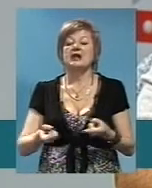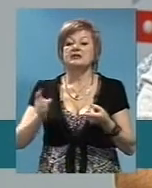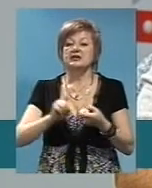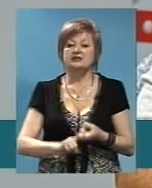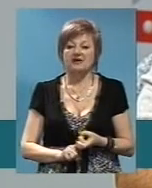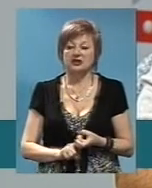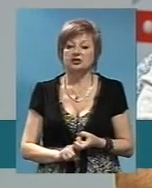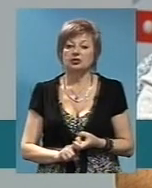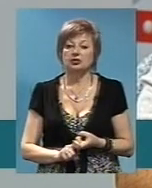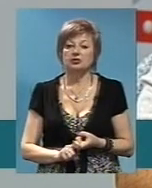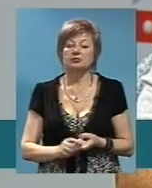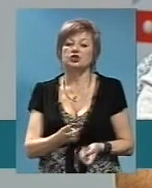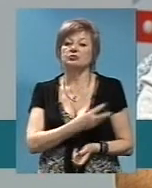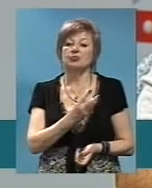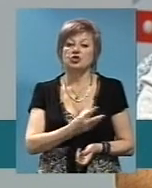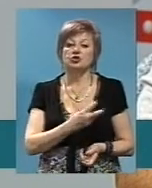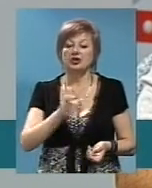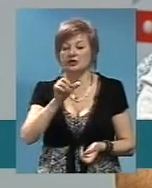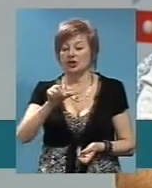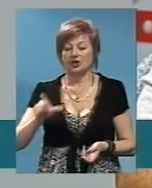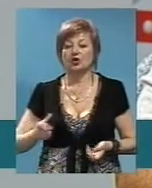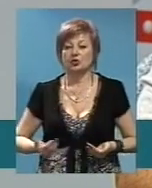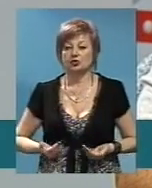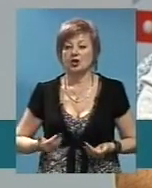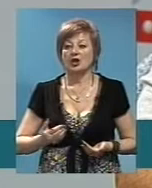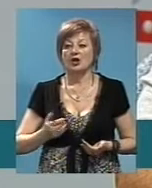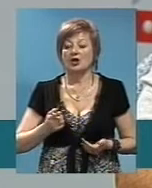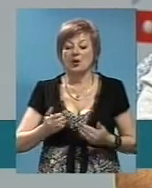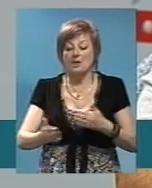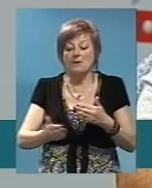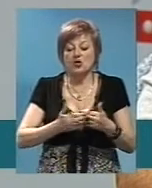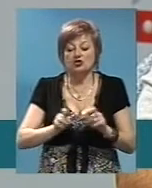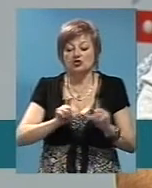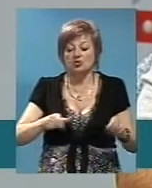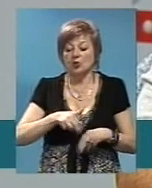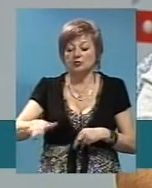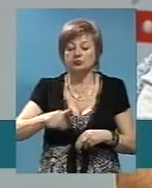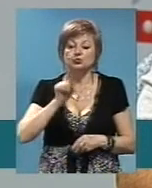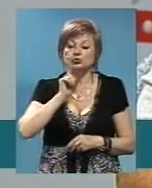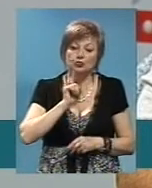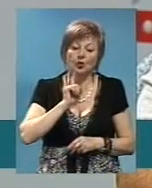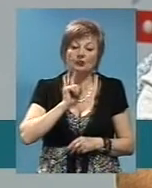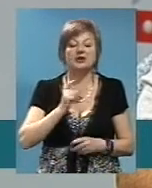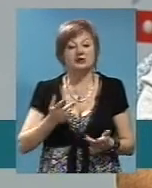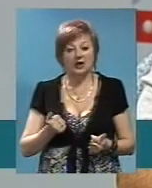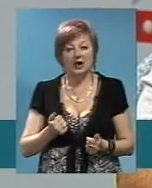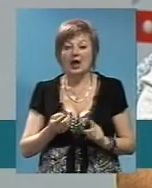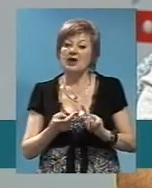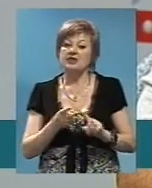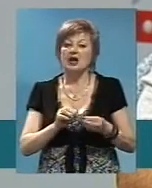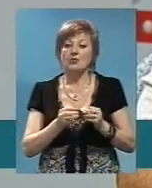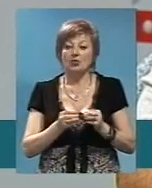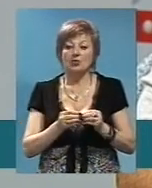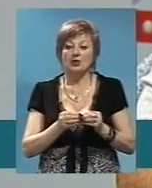з бажанням жителів села ходити як можна ближче до школи, тобто це зручно, це комфортно і так далі. І є друга проблема –